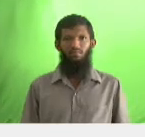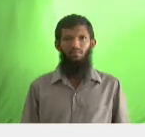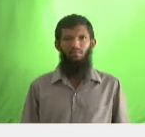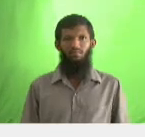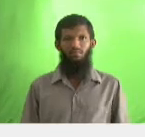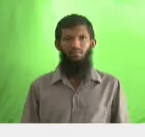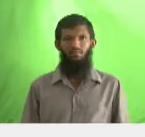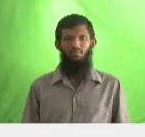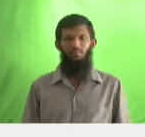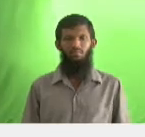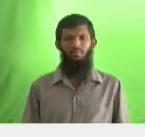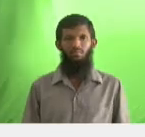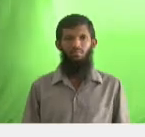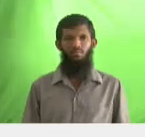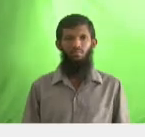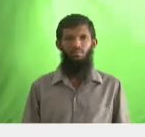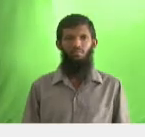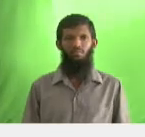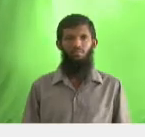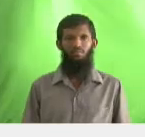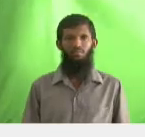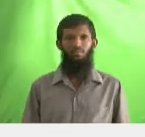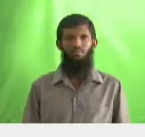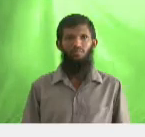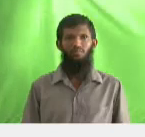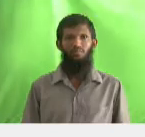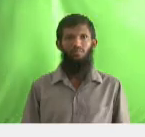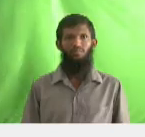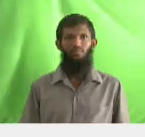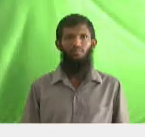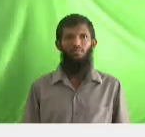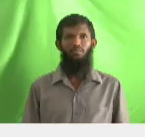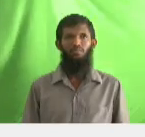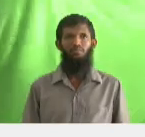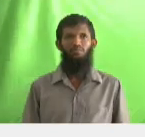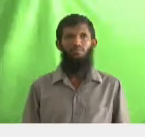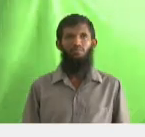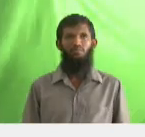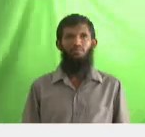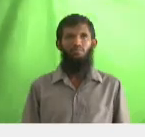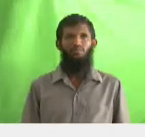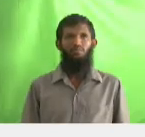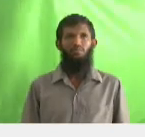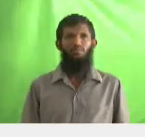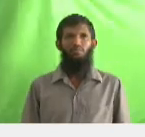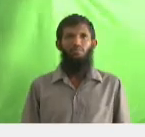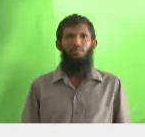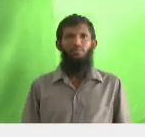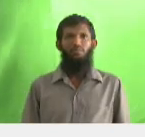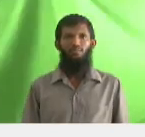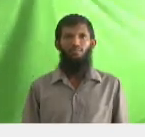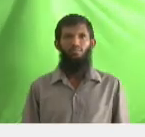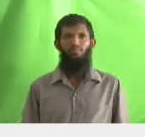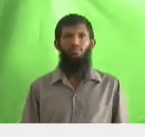وأعوانه وخلانه وسلم تسليما كثيرا. أما بعد فاتقوا الله عباد